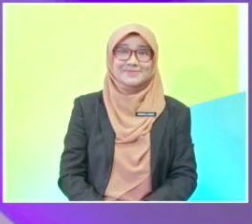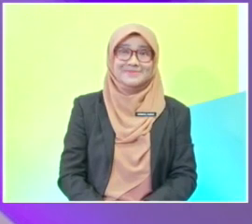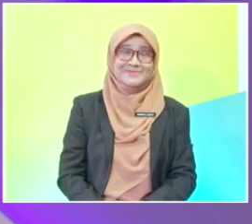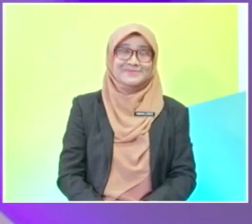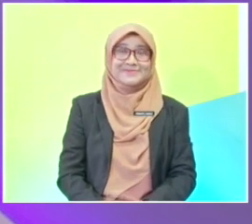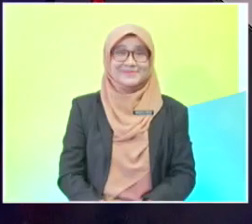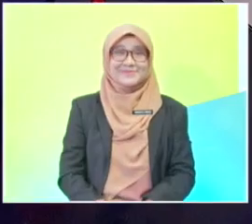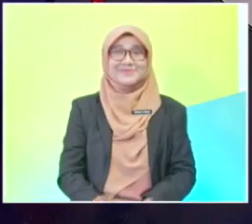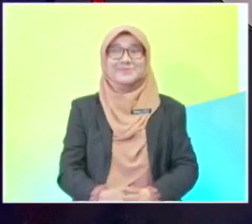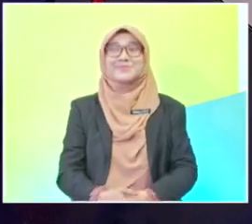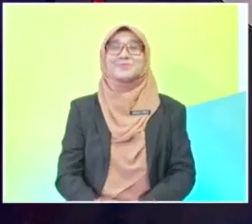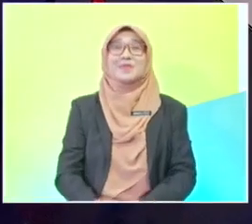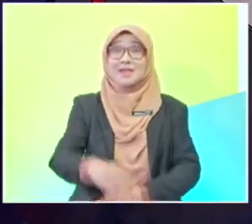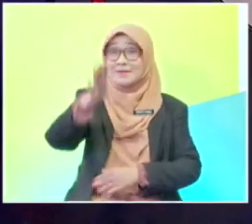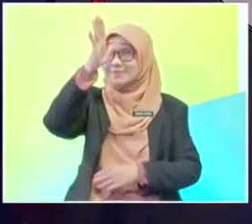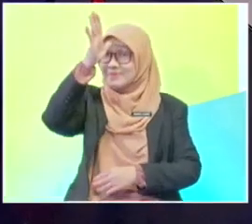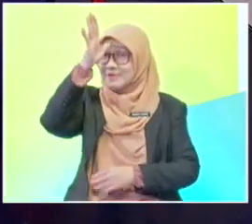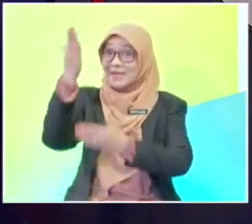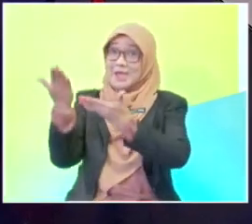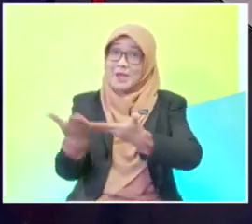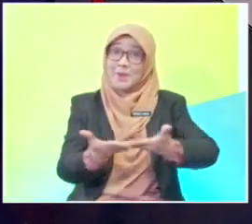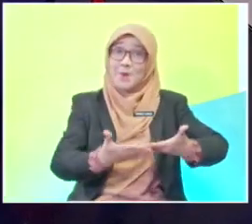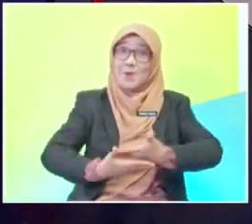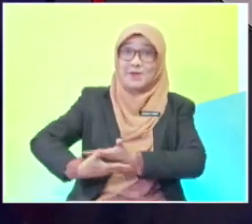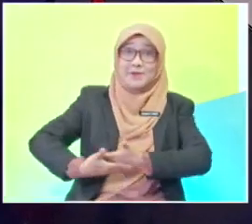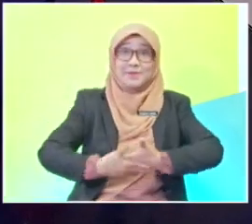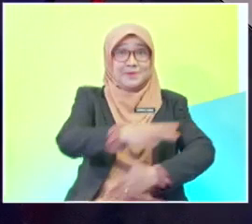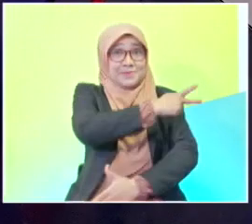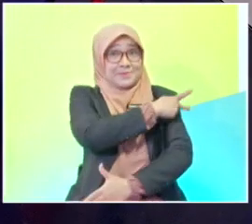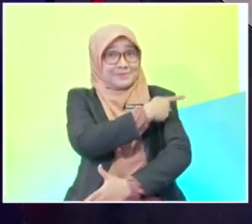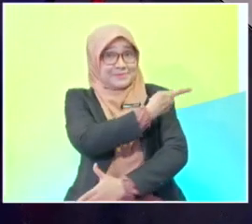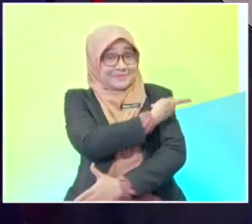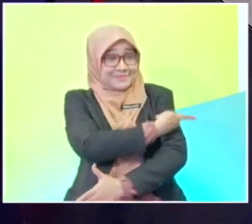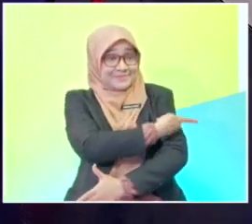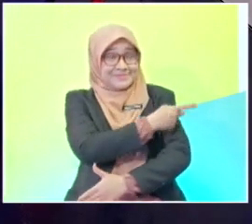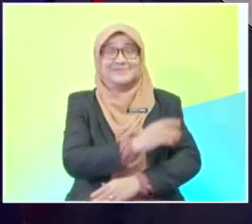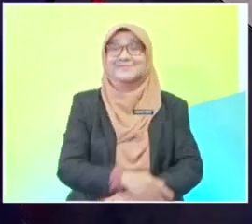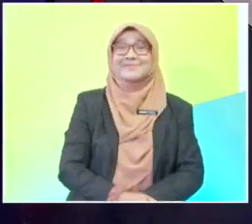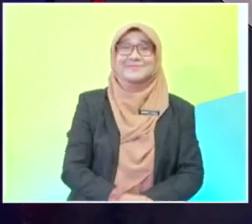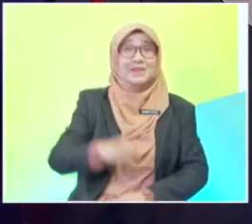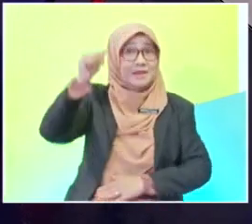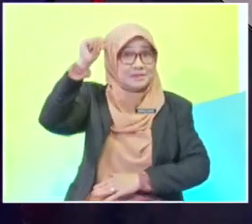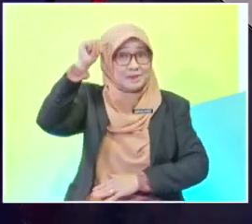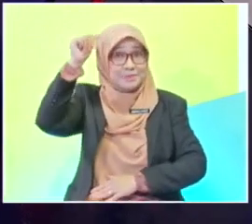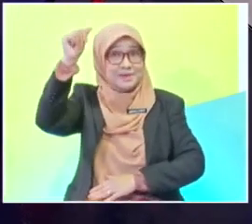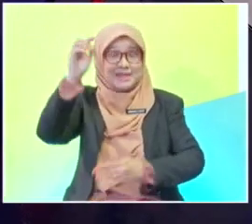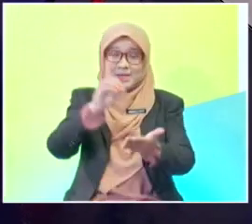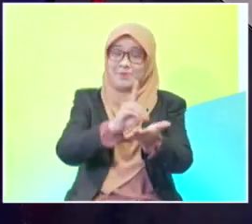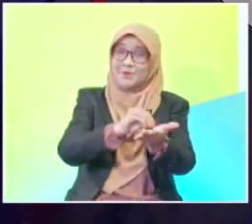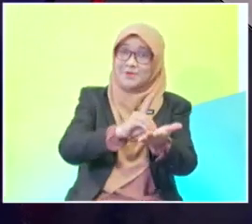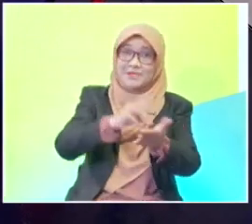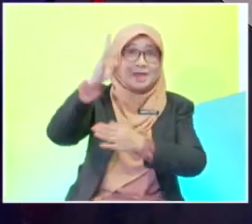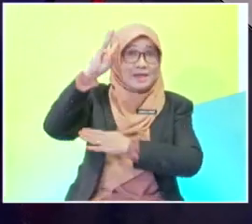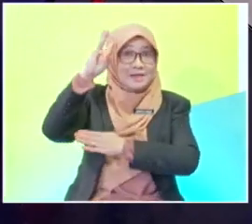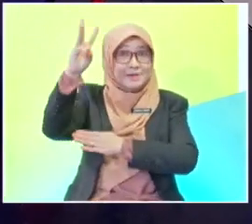Ya, Eden. Kita dah sampai klinik dah ni sayang. Assalamualaikum doktor. Waalaikumsalam.